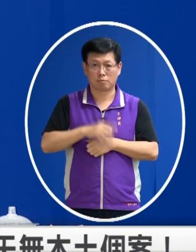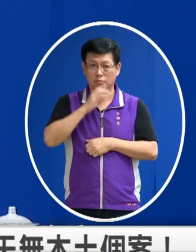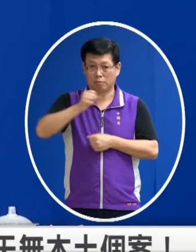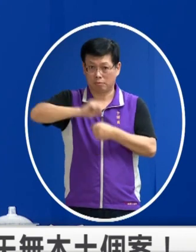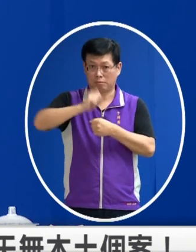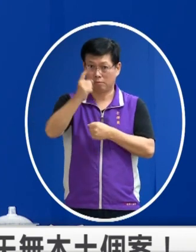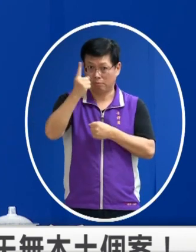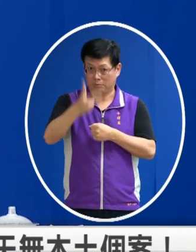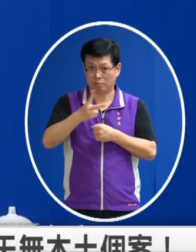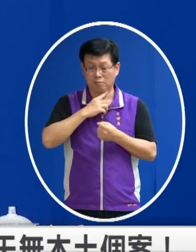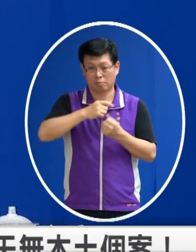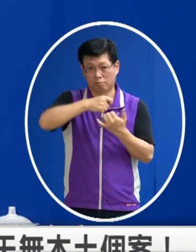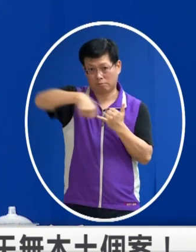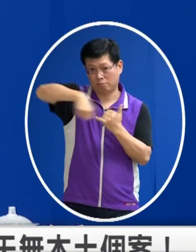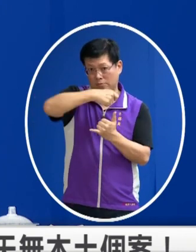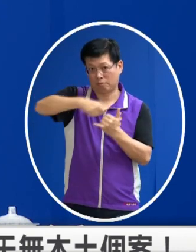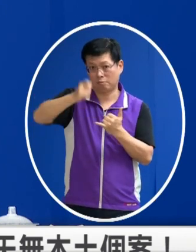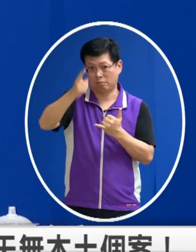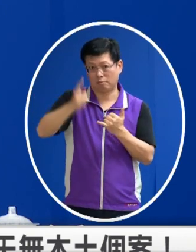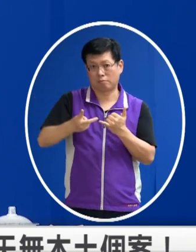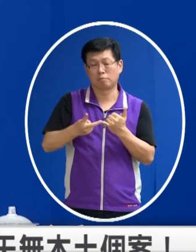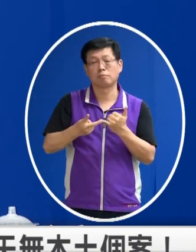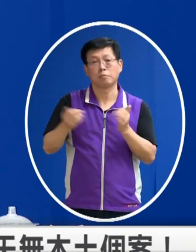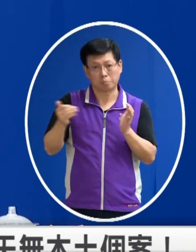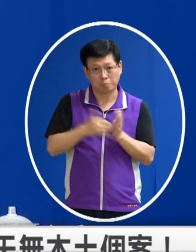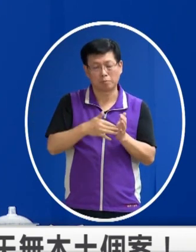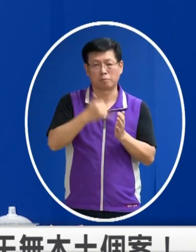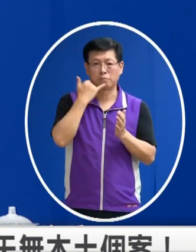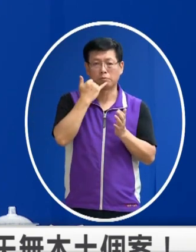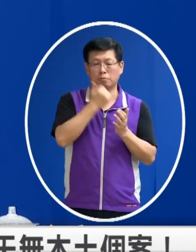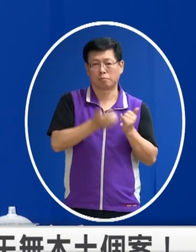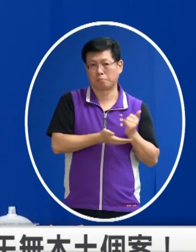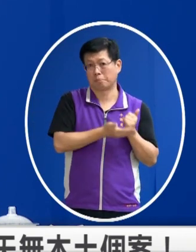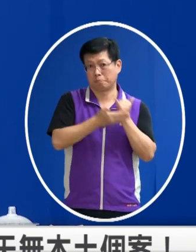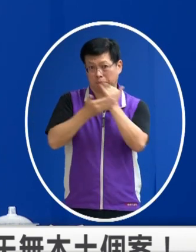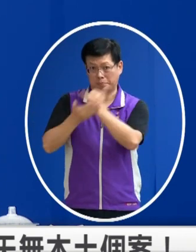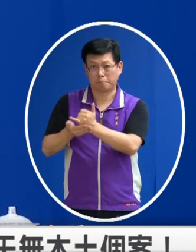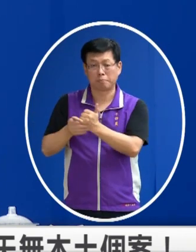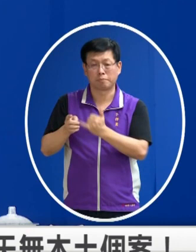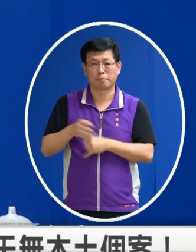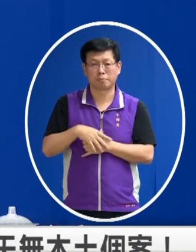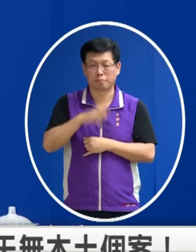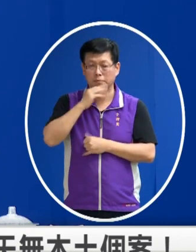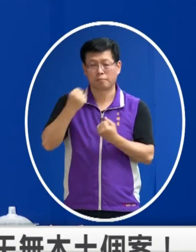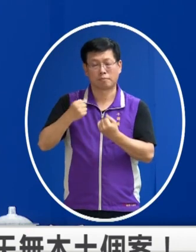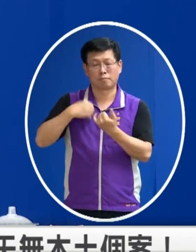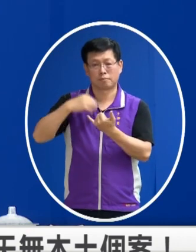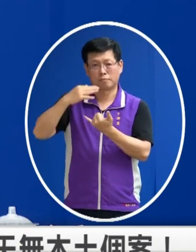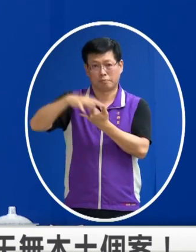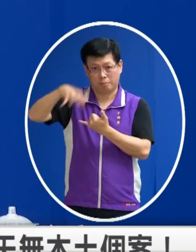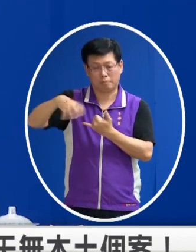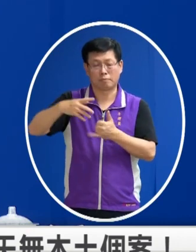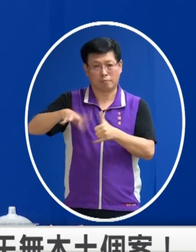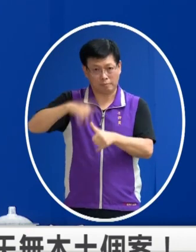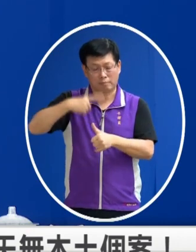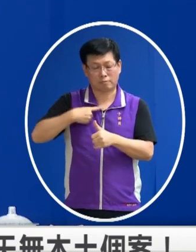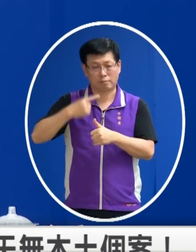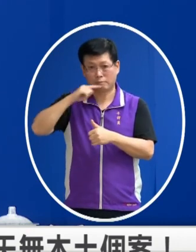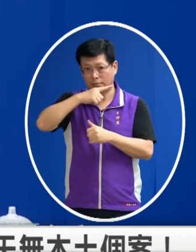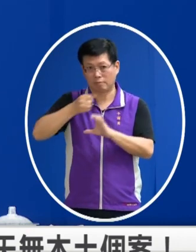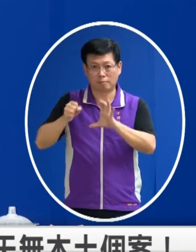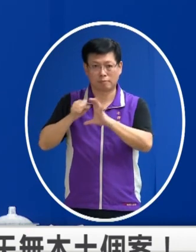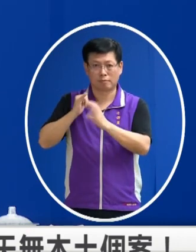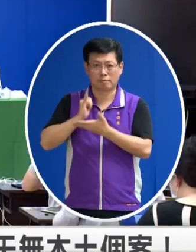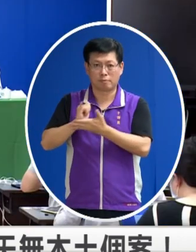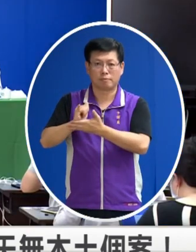套两层的尸袋啊、哦。那就可以送到这个就是在殡仪馆这边做先冰存啊、哦。以